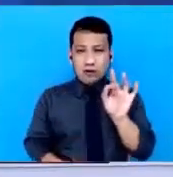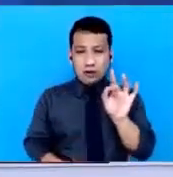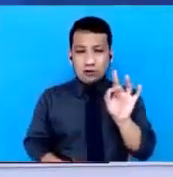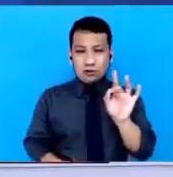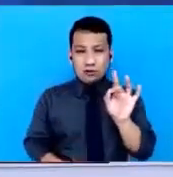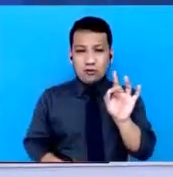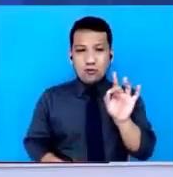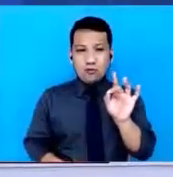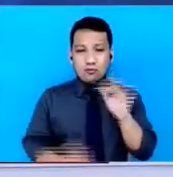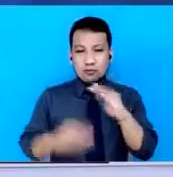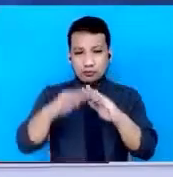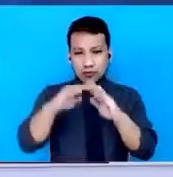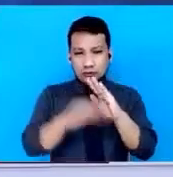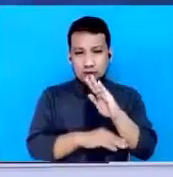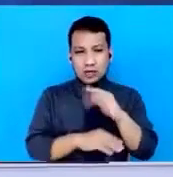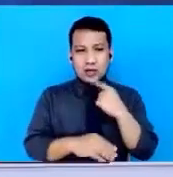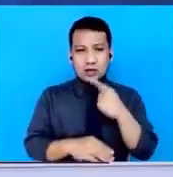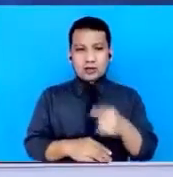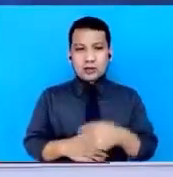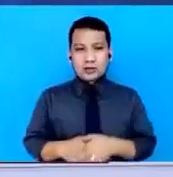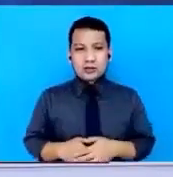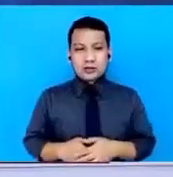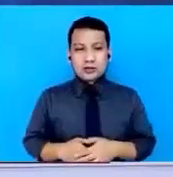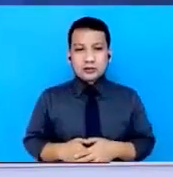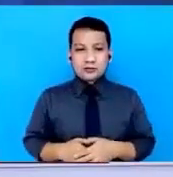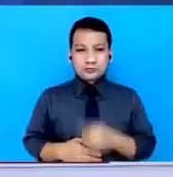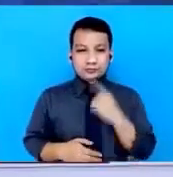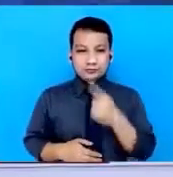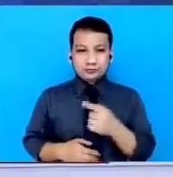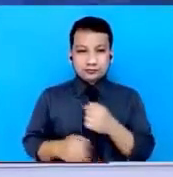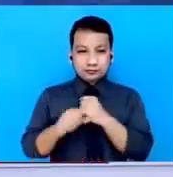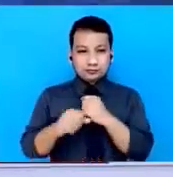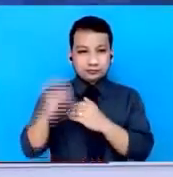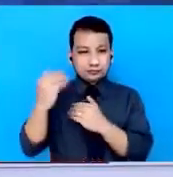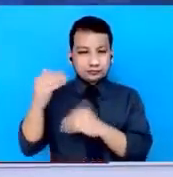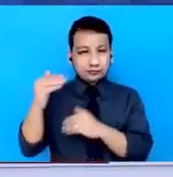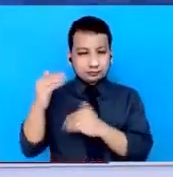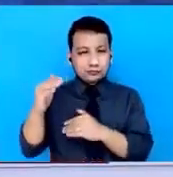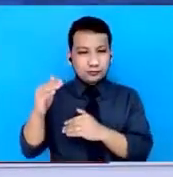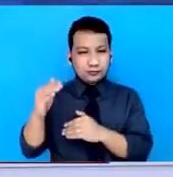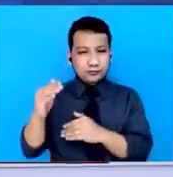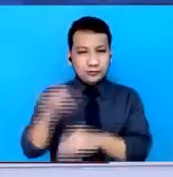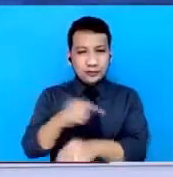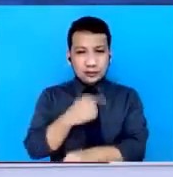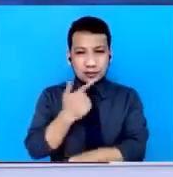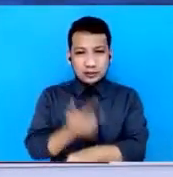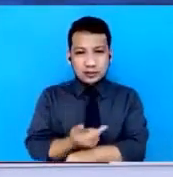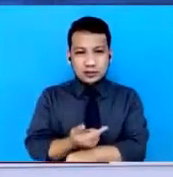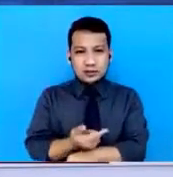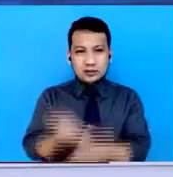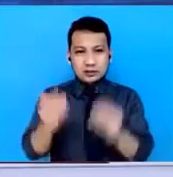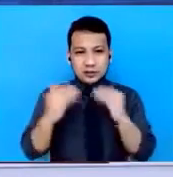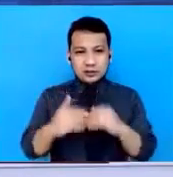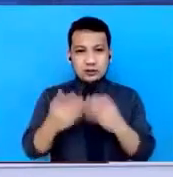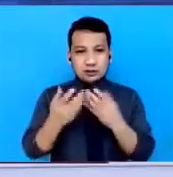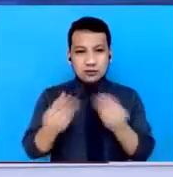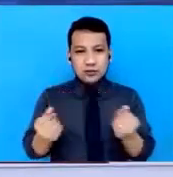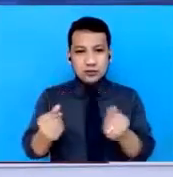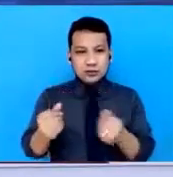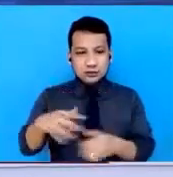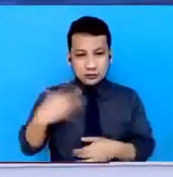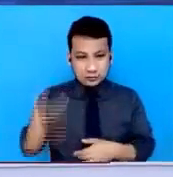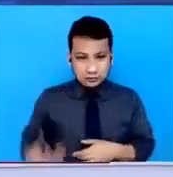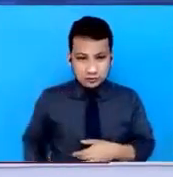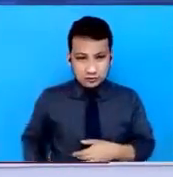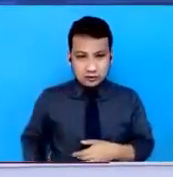ito. Kasama dyan ang constraints o limitasyon sa kapangyarihan ng gobyerno, kawalan ng korupsyon,